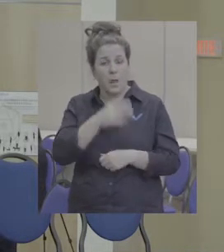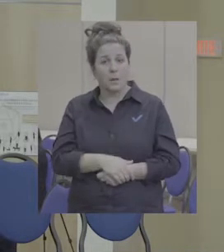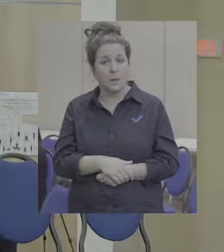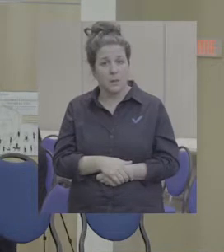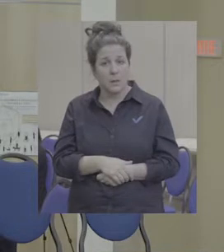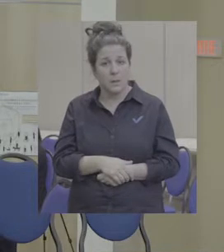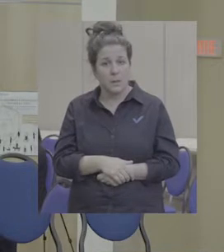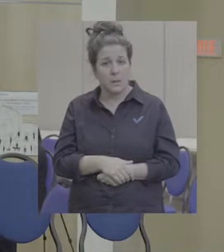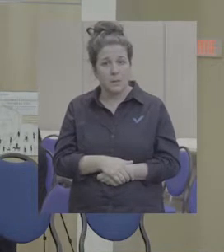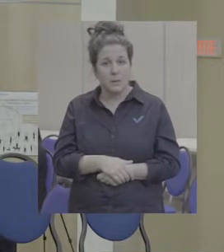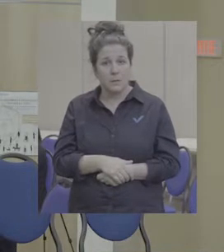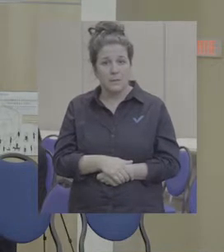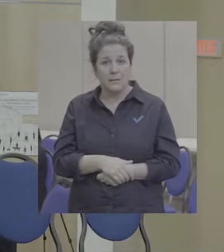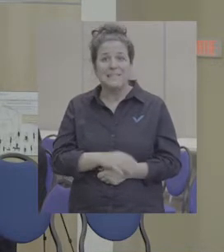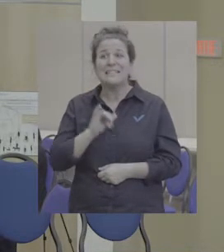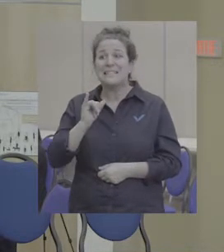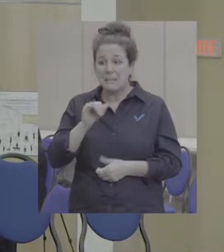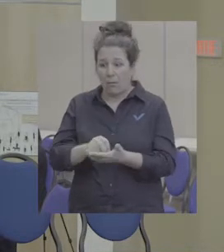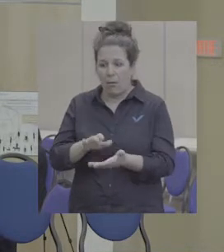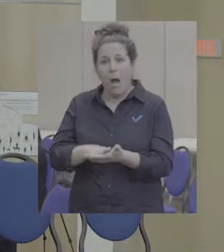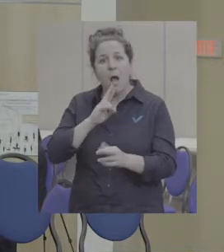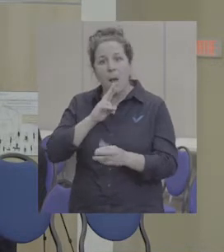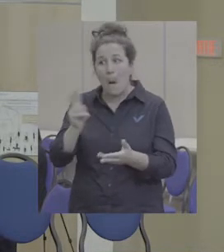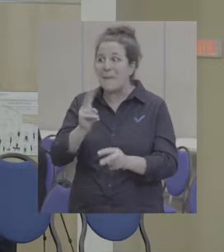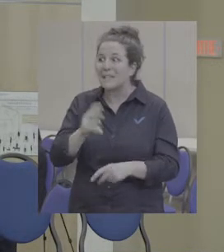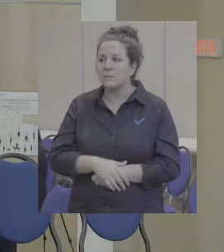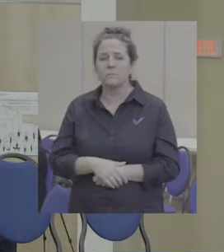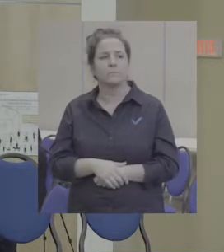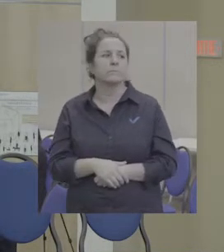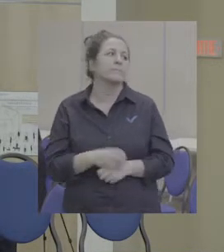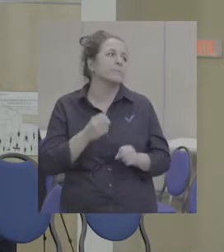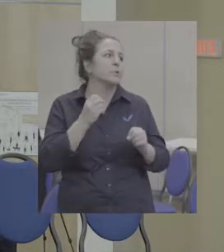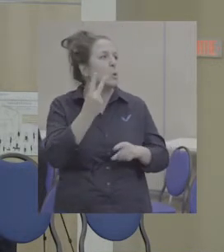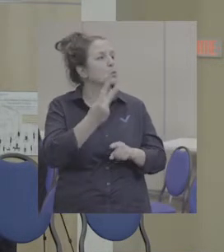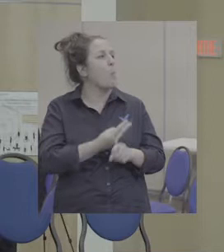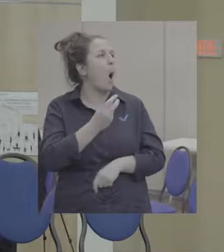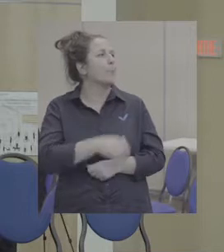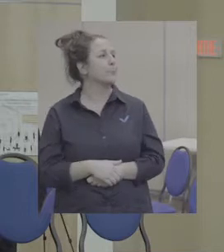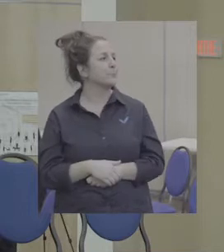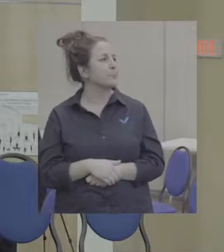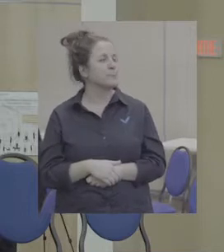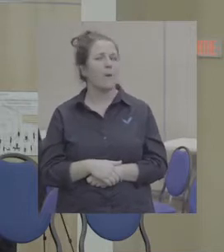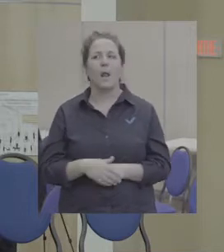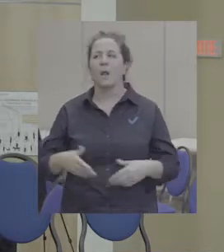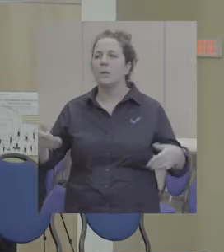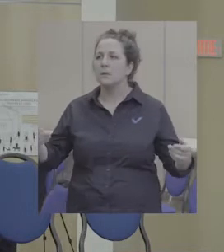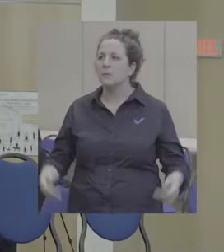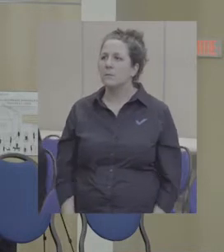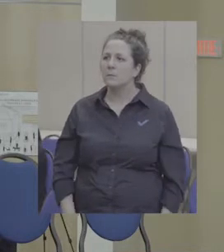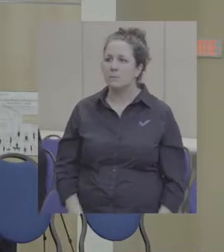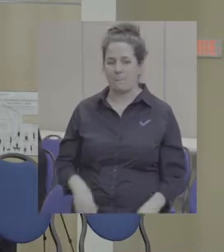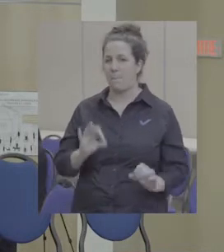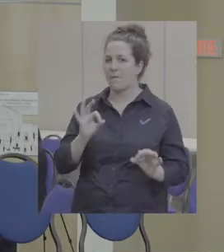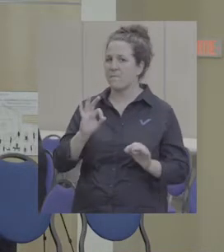Puis il dit, si on dit que c'est très pressé, il dit, ça va prendre 12 mois. Mais je dis, va